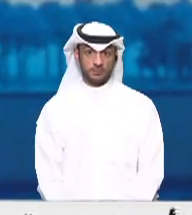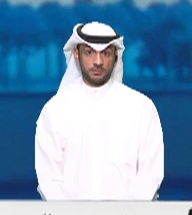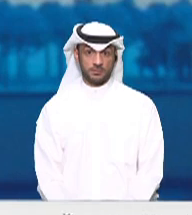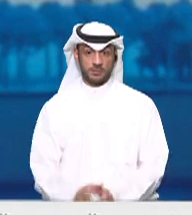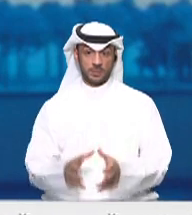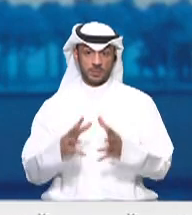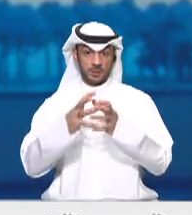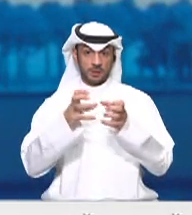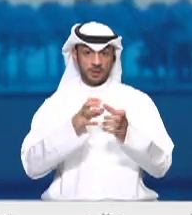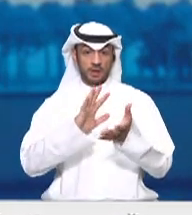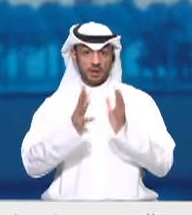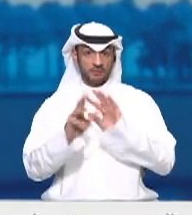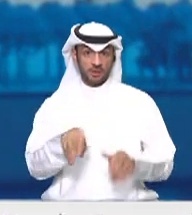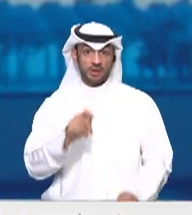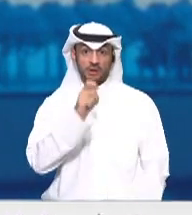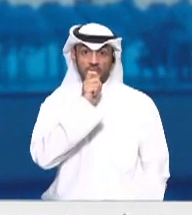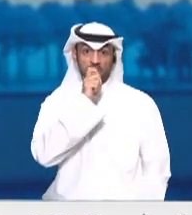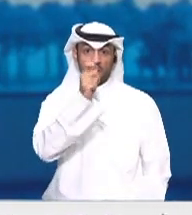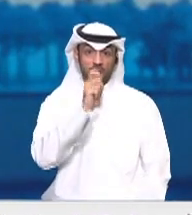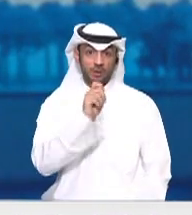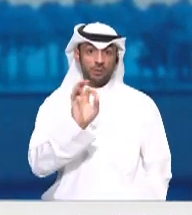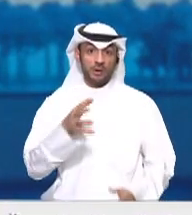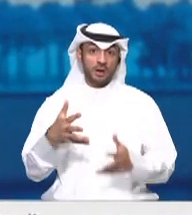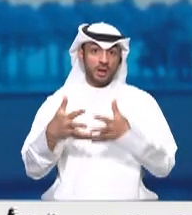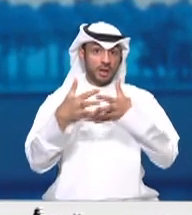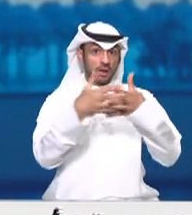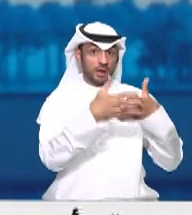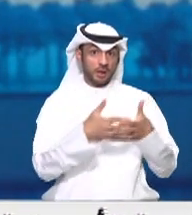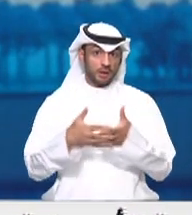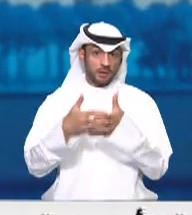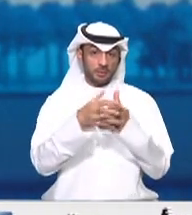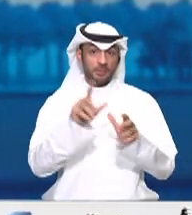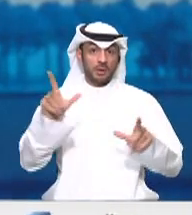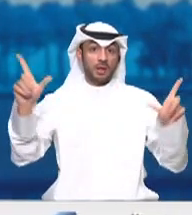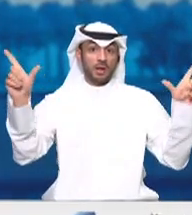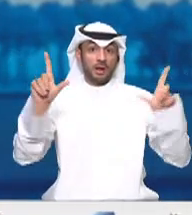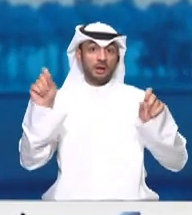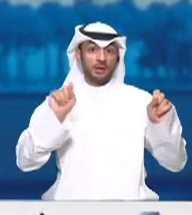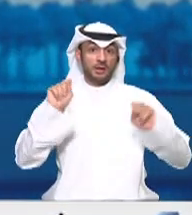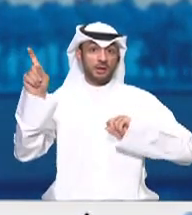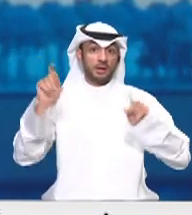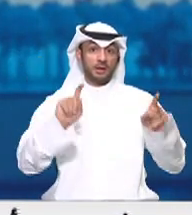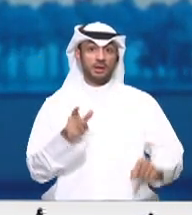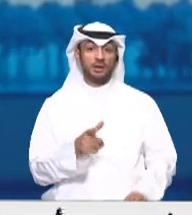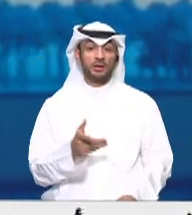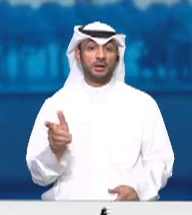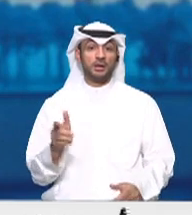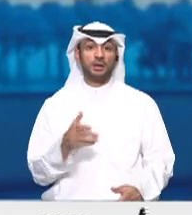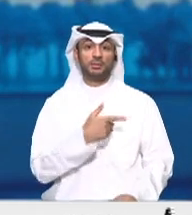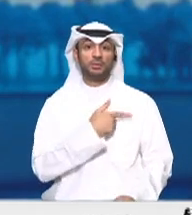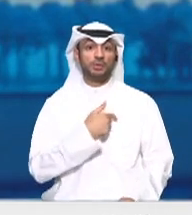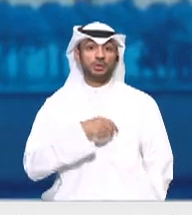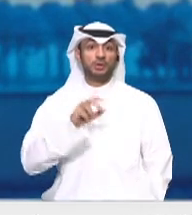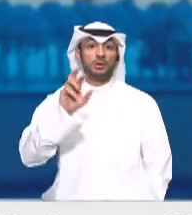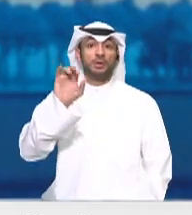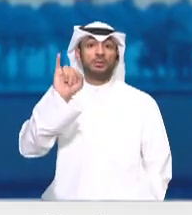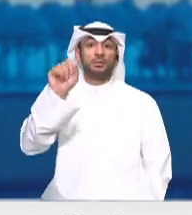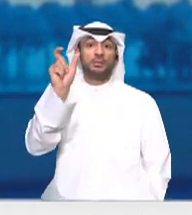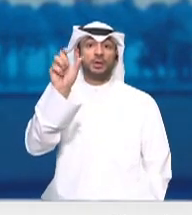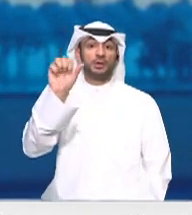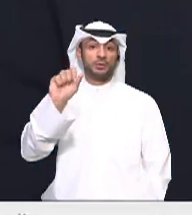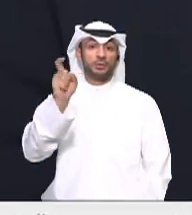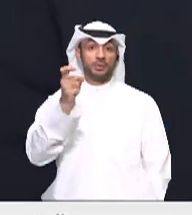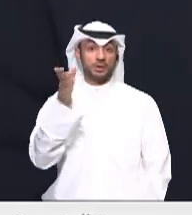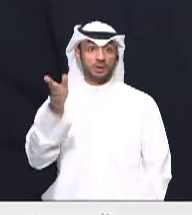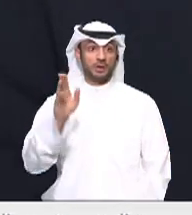وللمزيد من التفاصيل ينضم إلينا من نيويورك موفد قناة الأخبار الزميل منور مرضي. إن